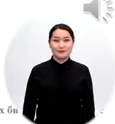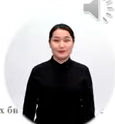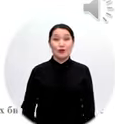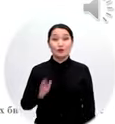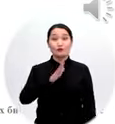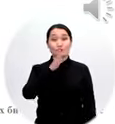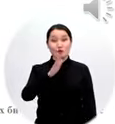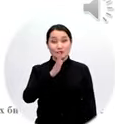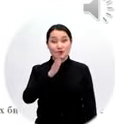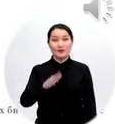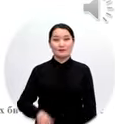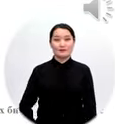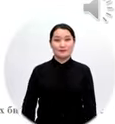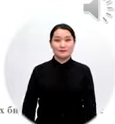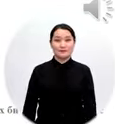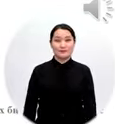Дуугаа дуулахдаа доорх